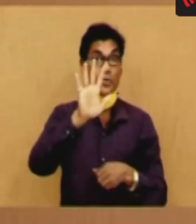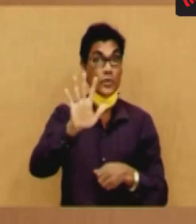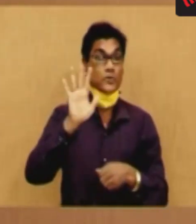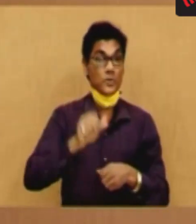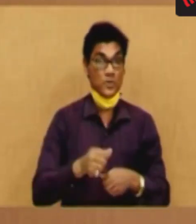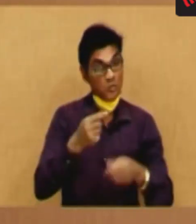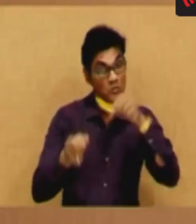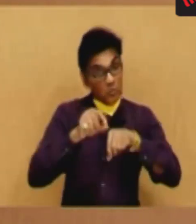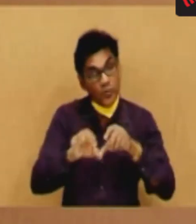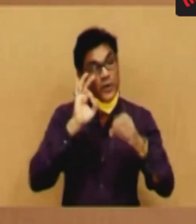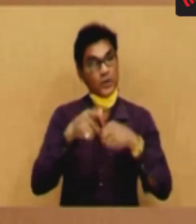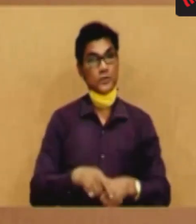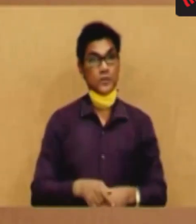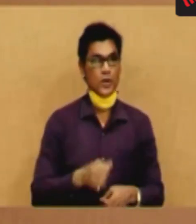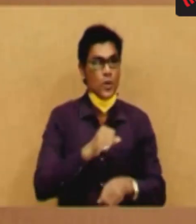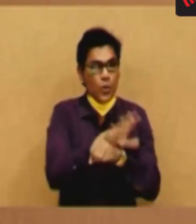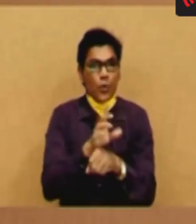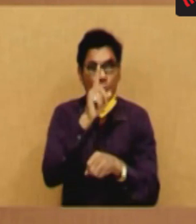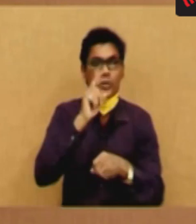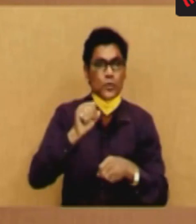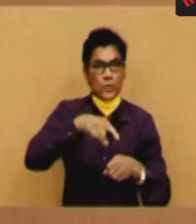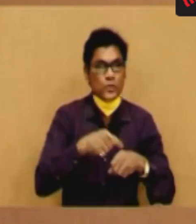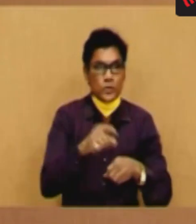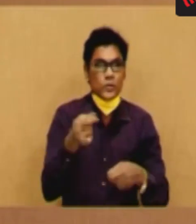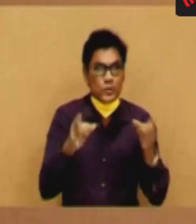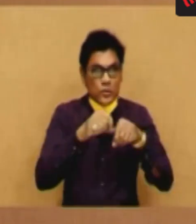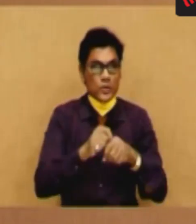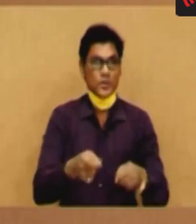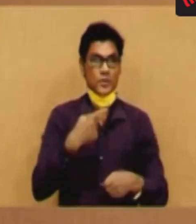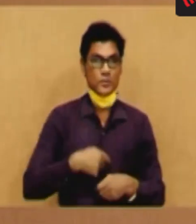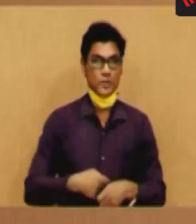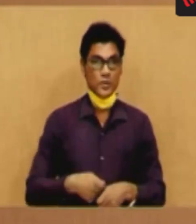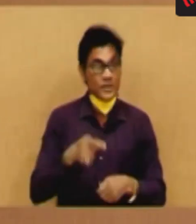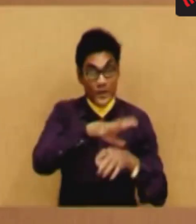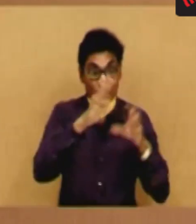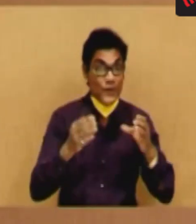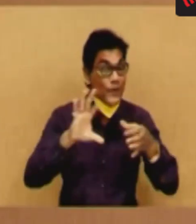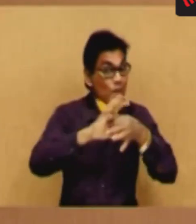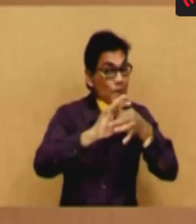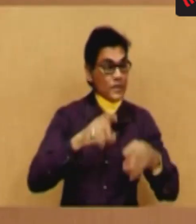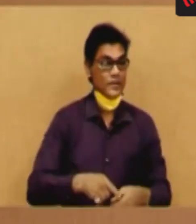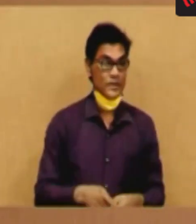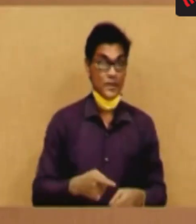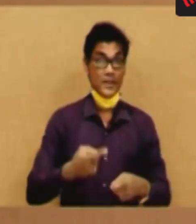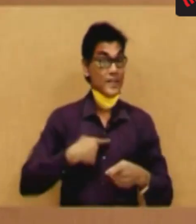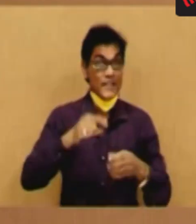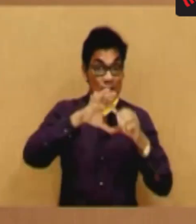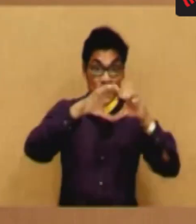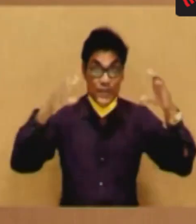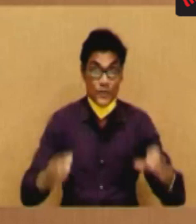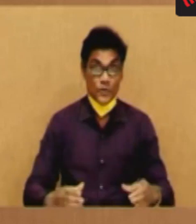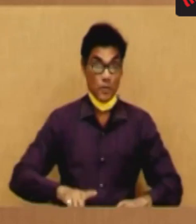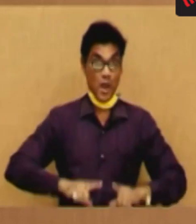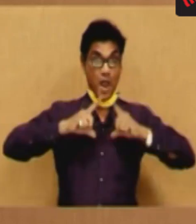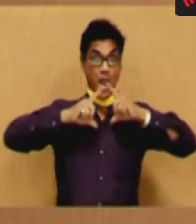होउछि। कोविड 19 परीक्षा रे अन्यतम संस्था जोड़ी ही के अछंती इंस्टीट्यूट ऑफ लाइफ साइंसेस